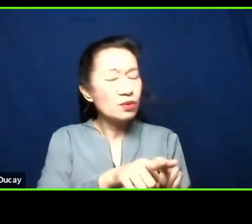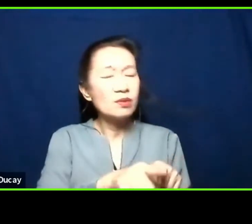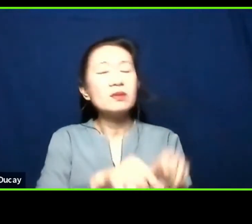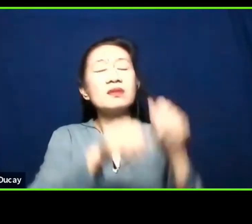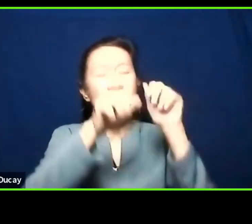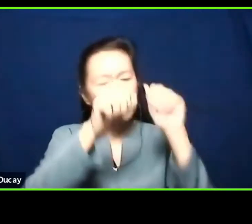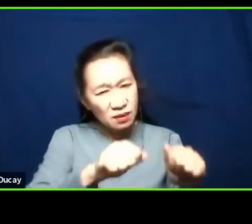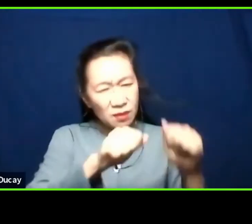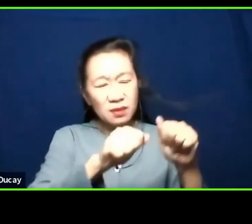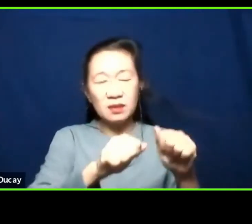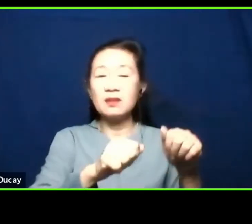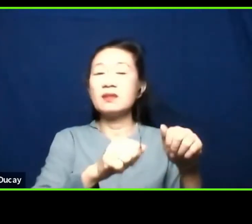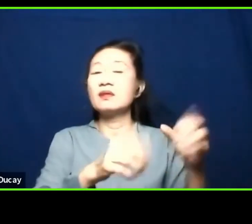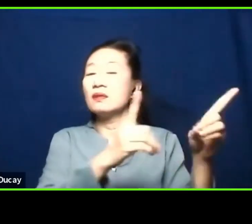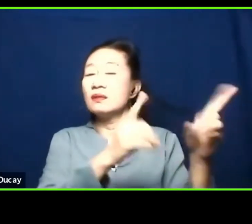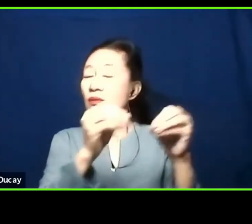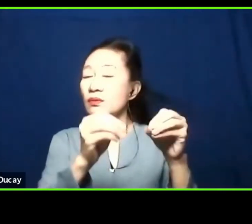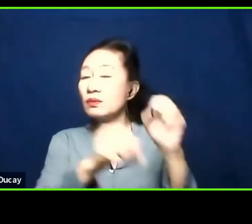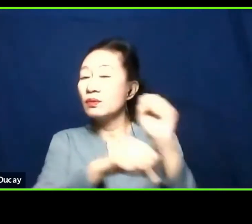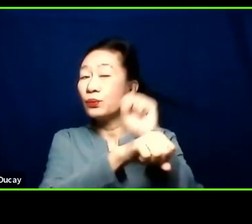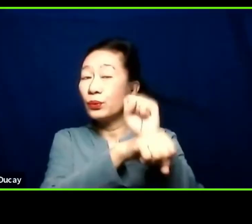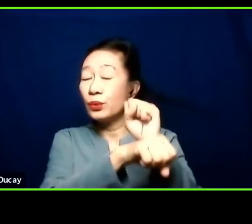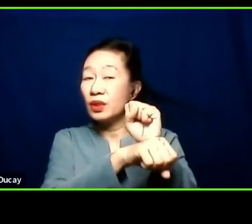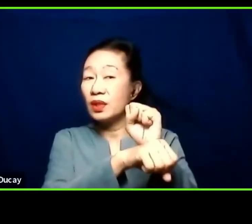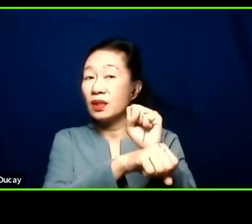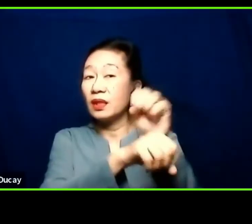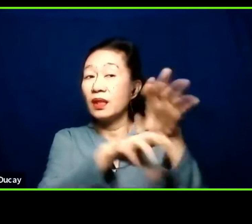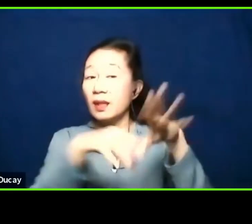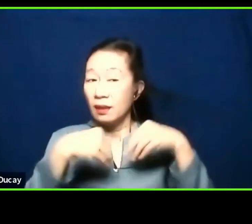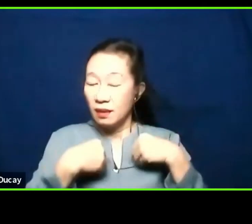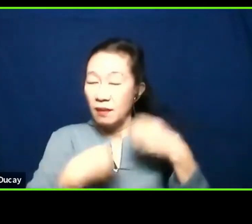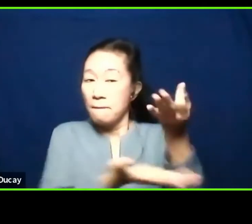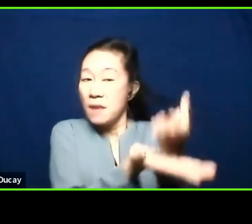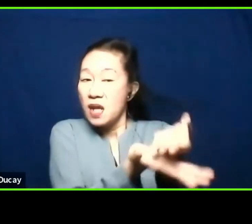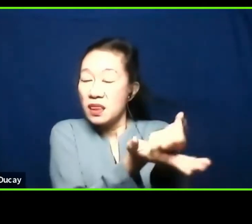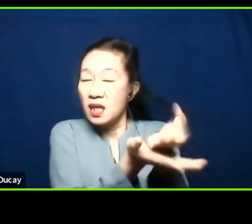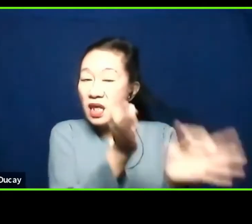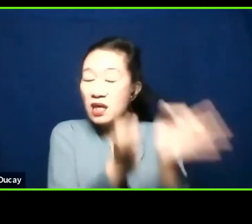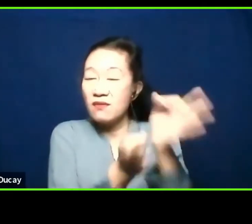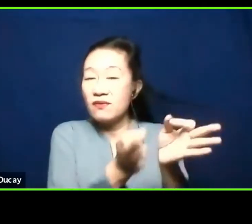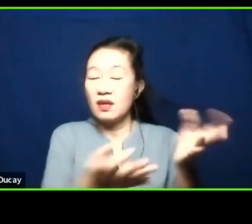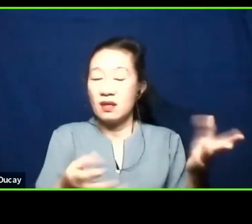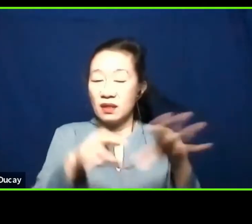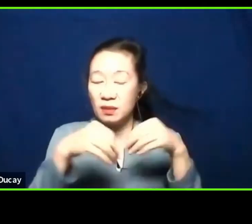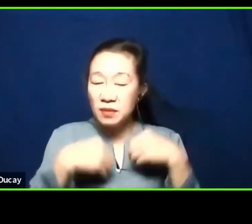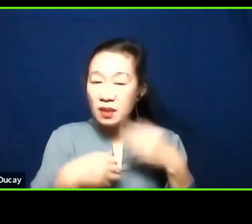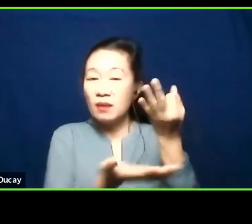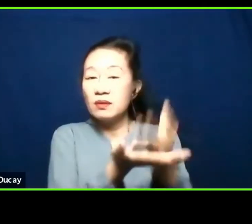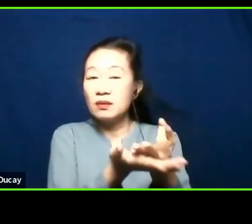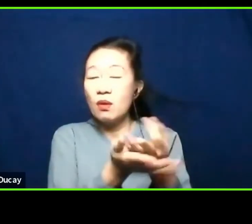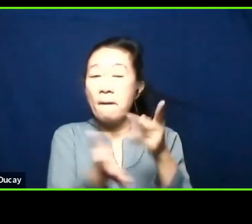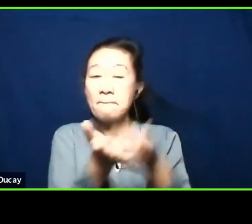sa mga gawaing pagkakakitaan nila. O sila ay kikita o